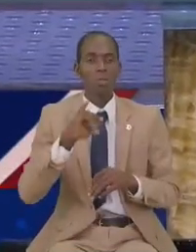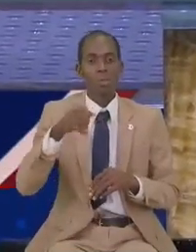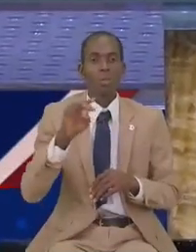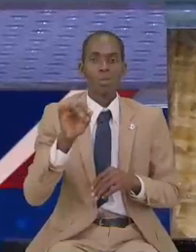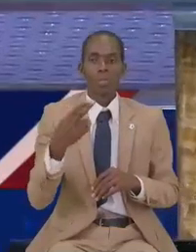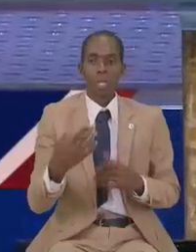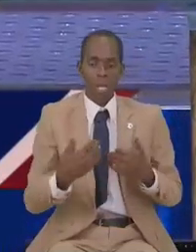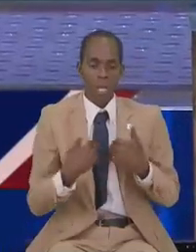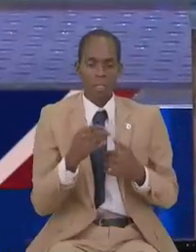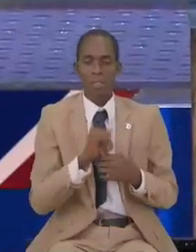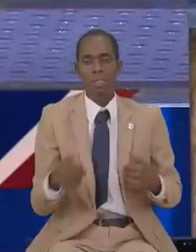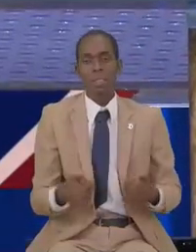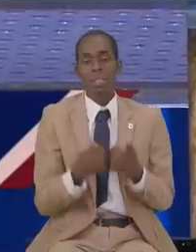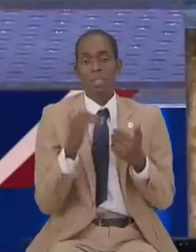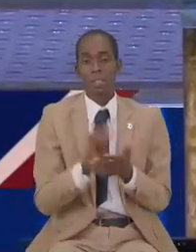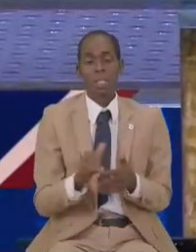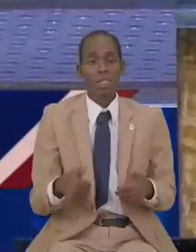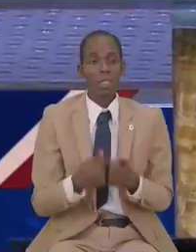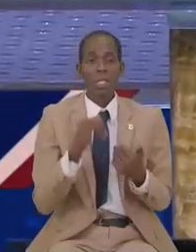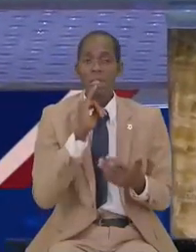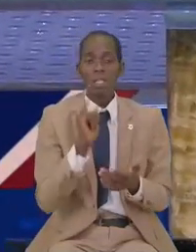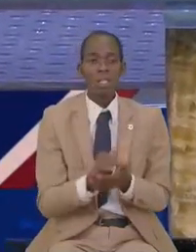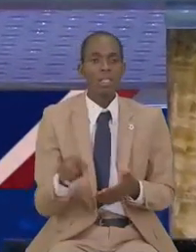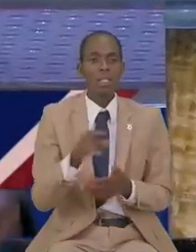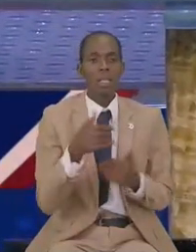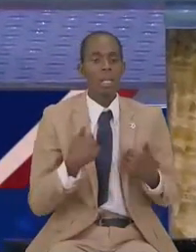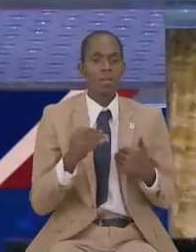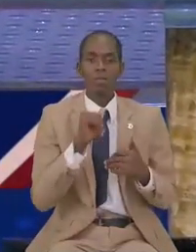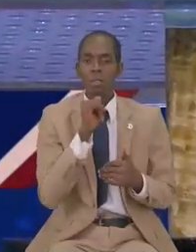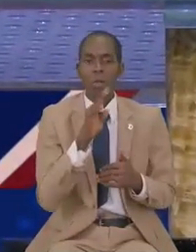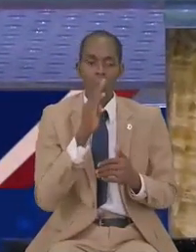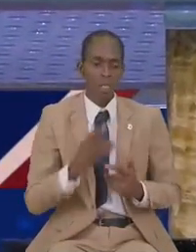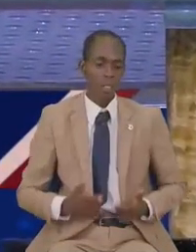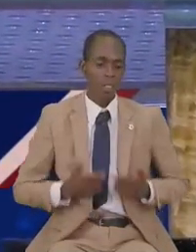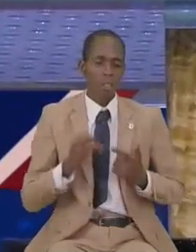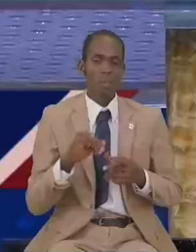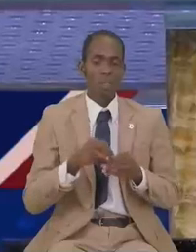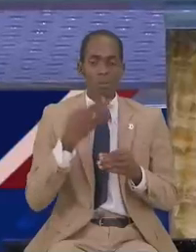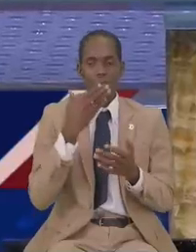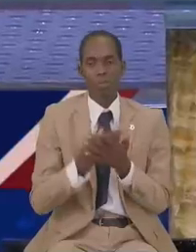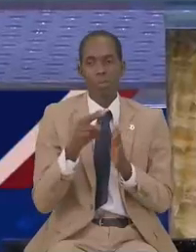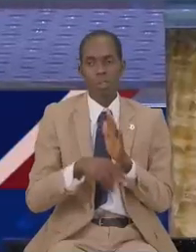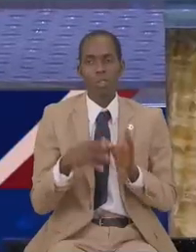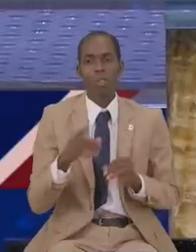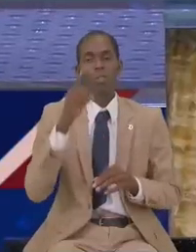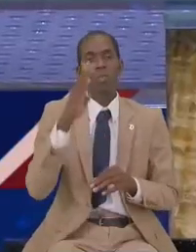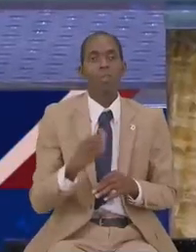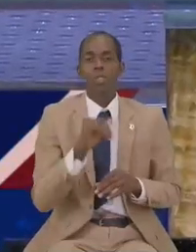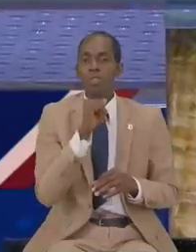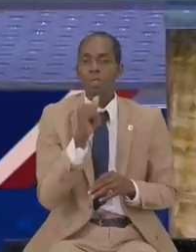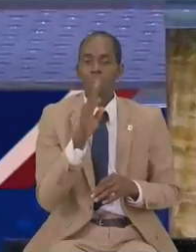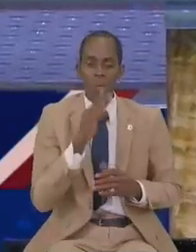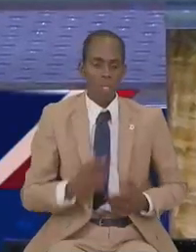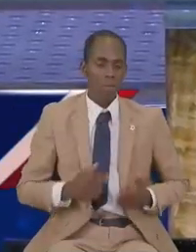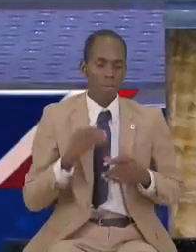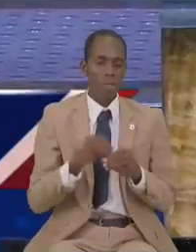défi. Le défi, c'est que ils ne vivaient pas dans la bonté de Dieu, ils ne vivaient pas dans les provisions de l'alliance